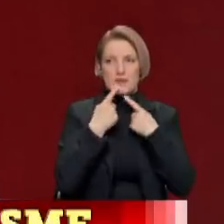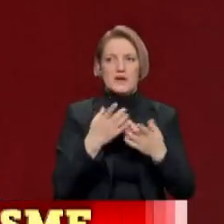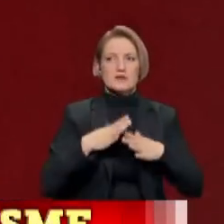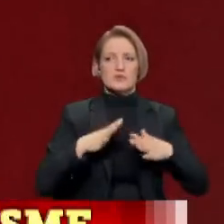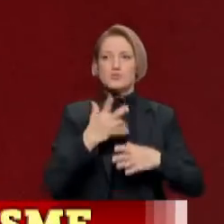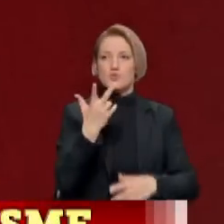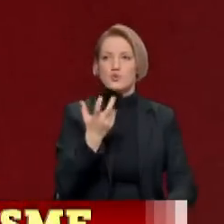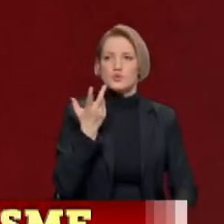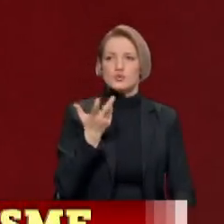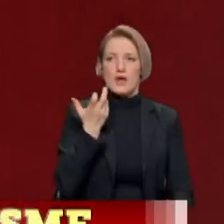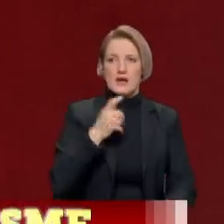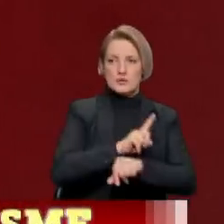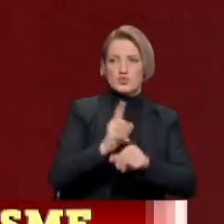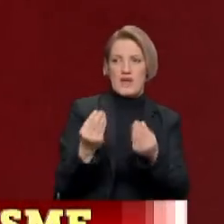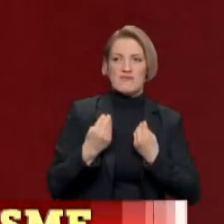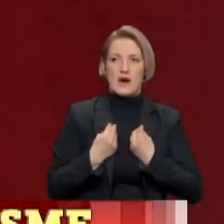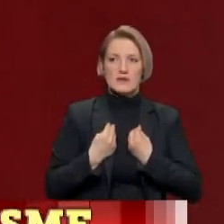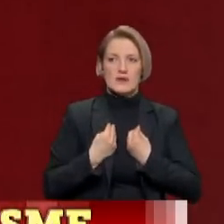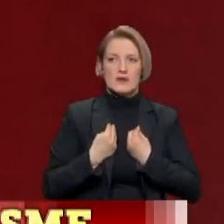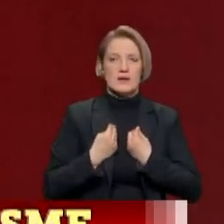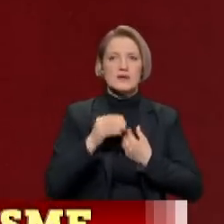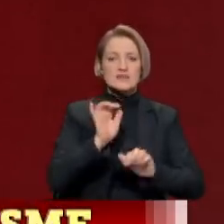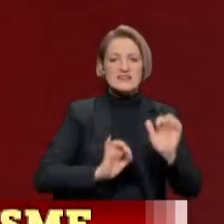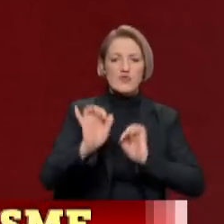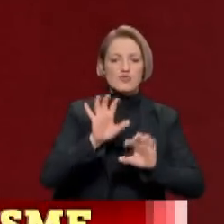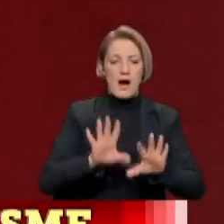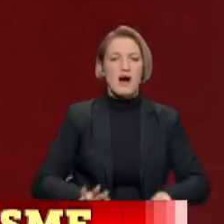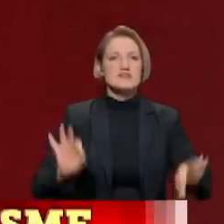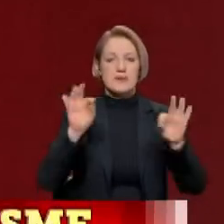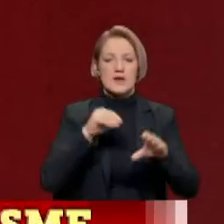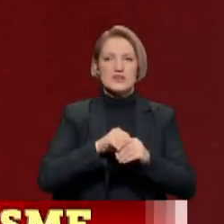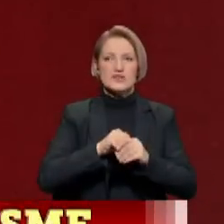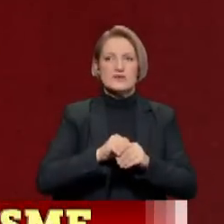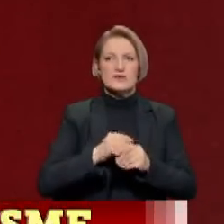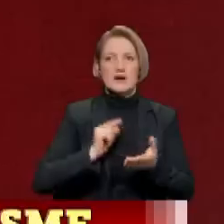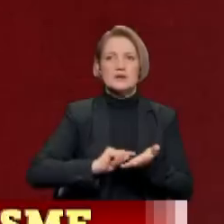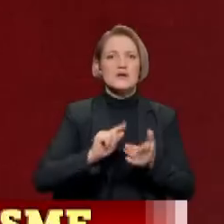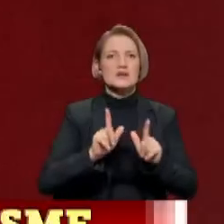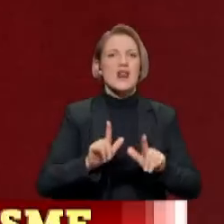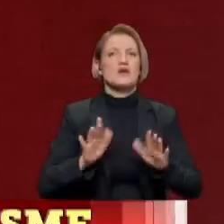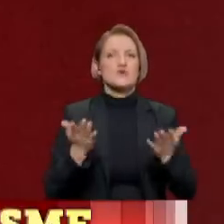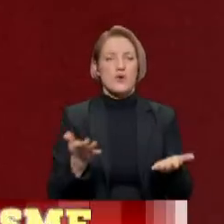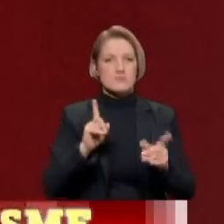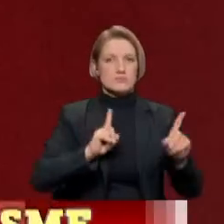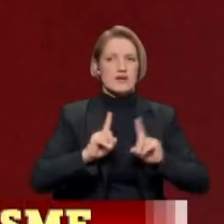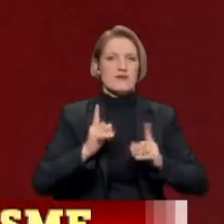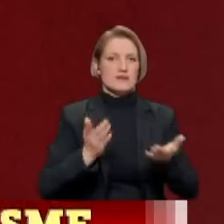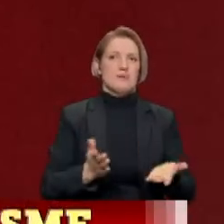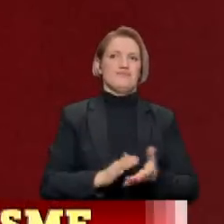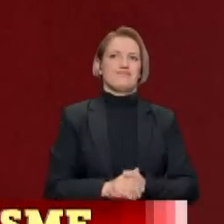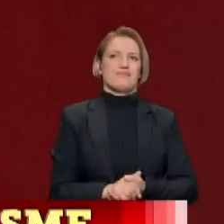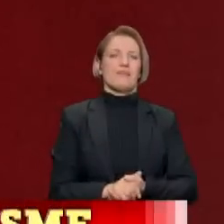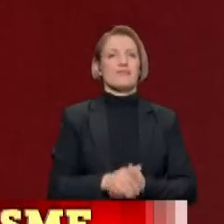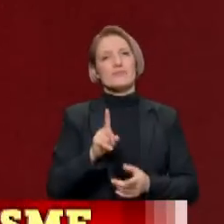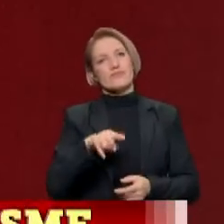istiyorum. 3 saat süre verdi savunmalarını hazırlaması için. Savunma bile yapmaya gerek yok da böyle bir davada.